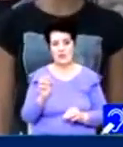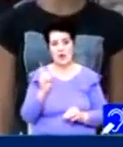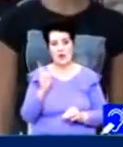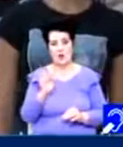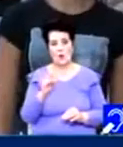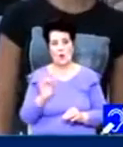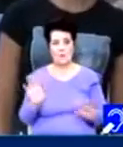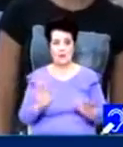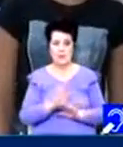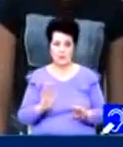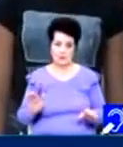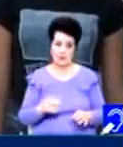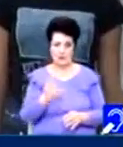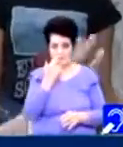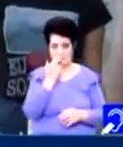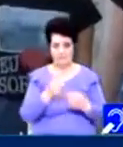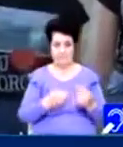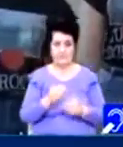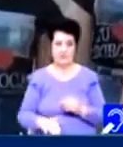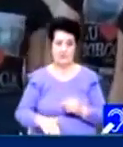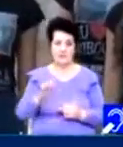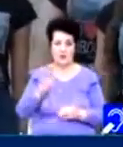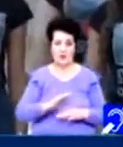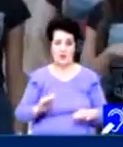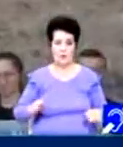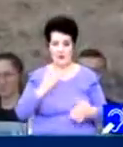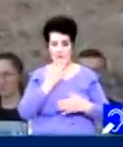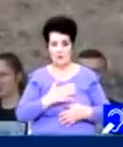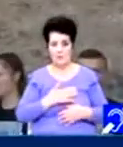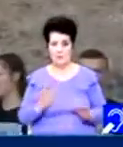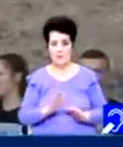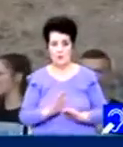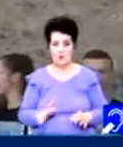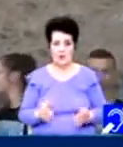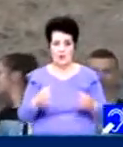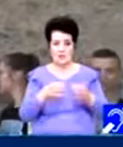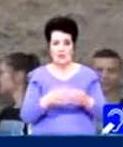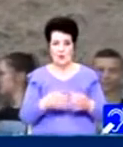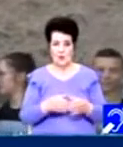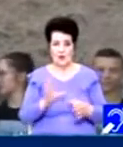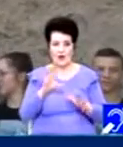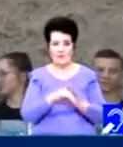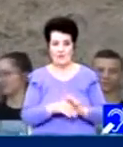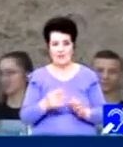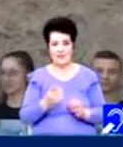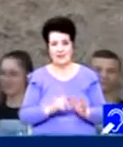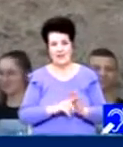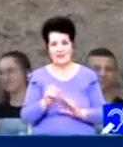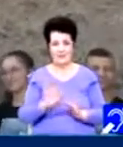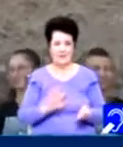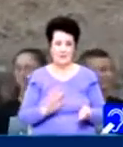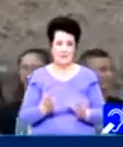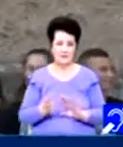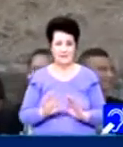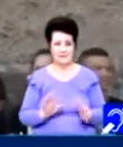a devenit o pasiune. De mic copil am iubit muzica. Când am intrat în corul Belcanto, la început nu mi-a